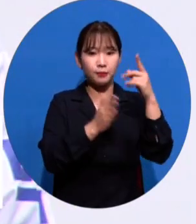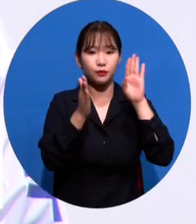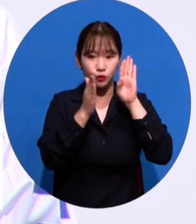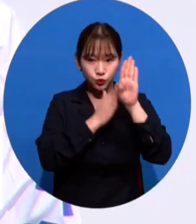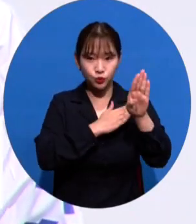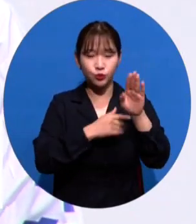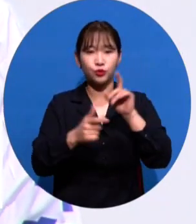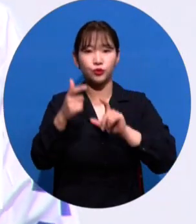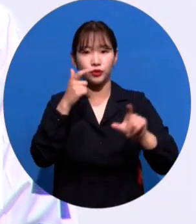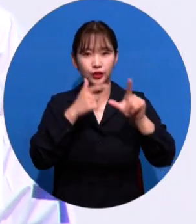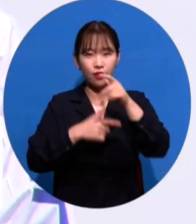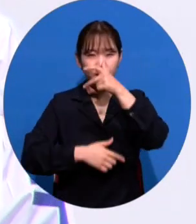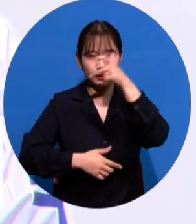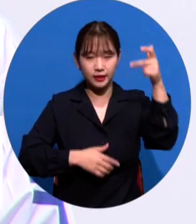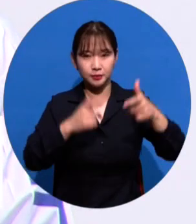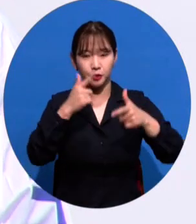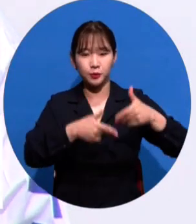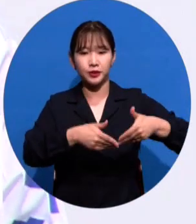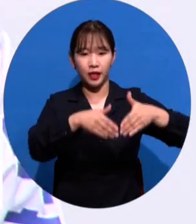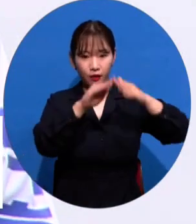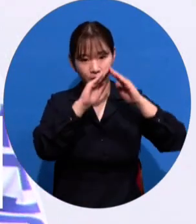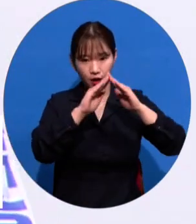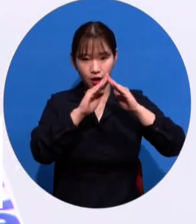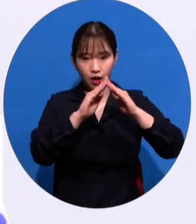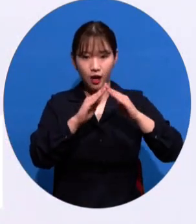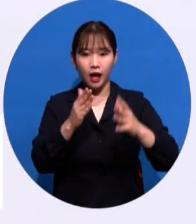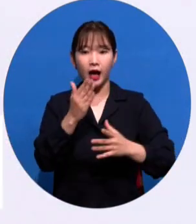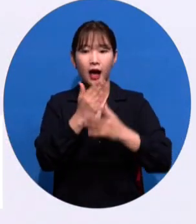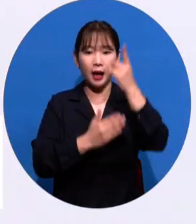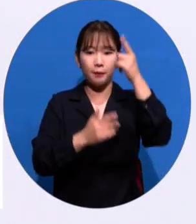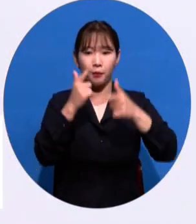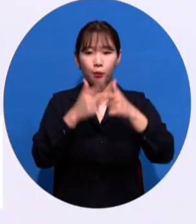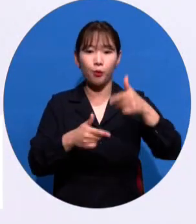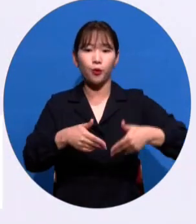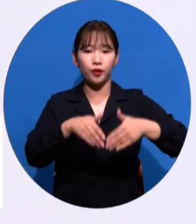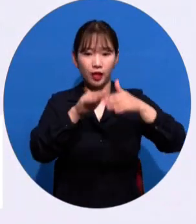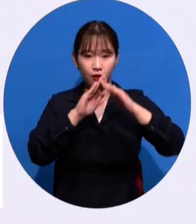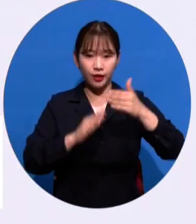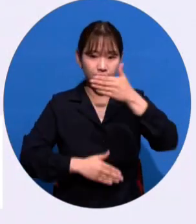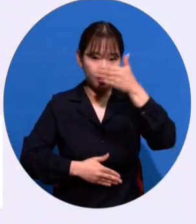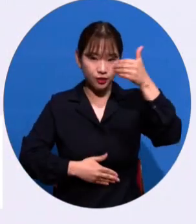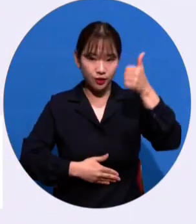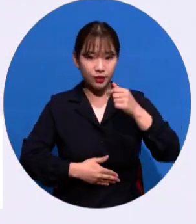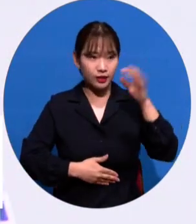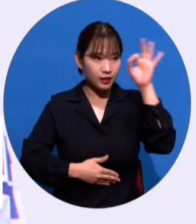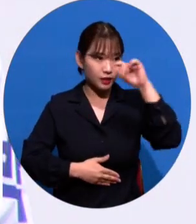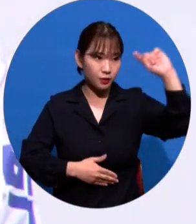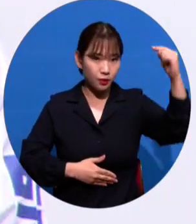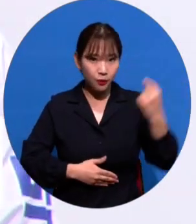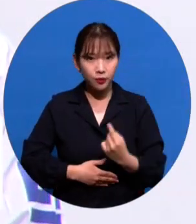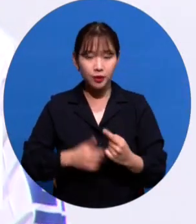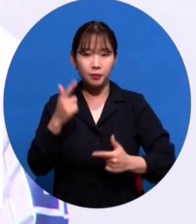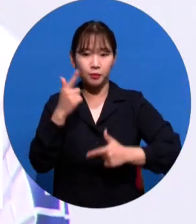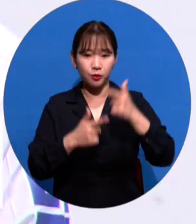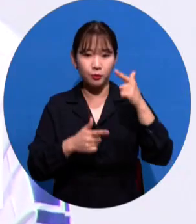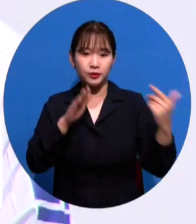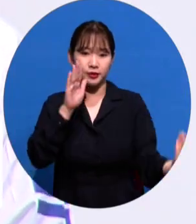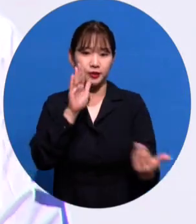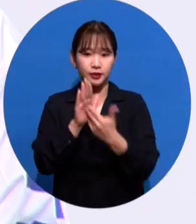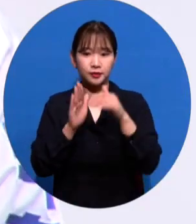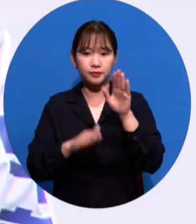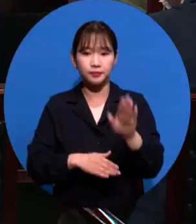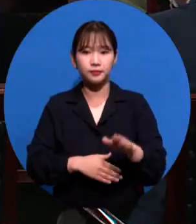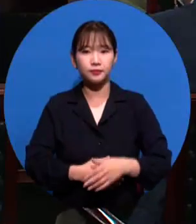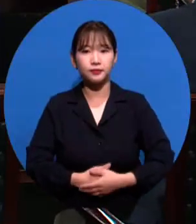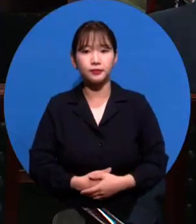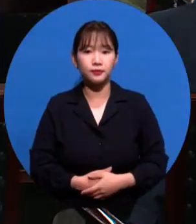거쳐서 큰 목포를 만들어서, 통합 목포를 만들어서 청년들이 찾아오는 목포를